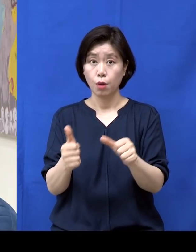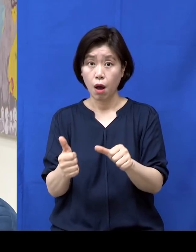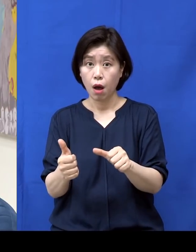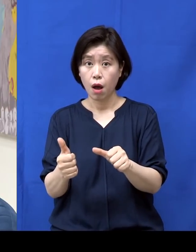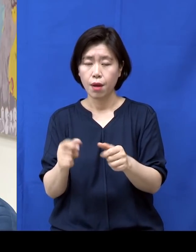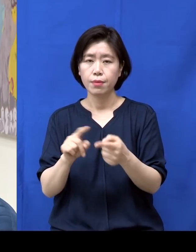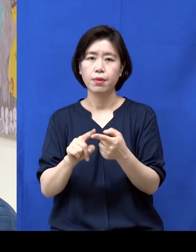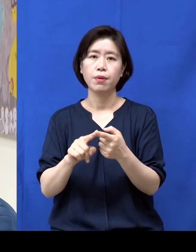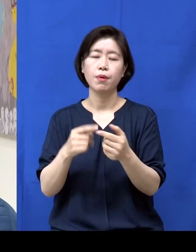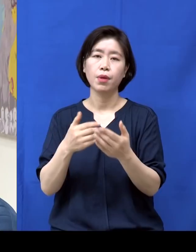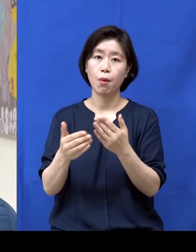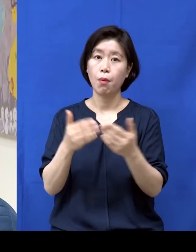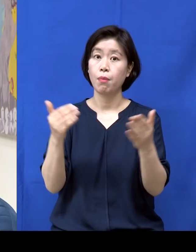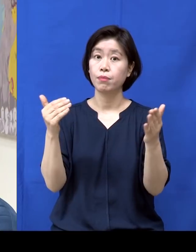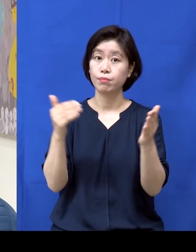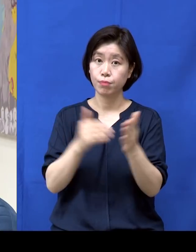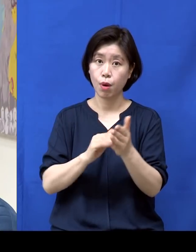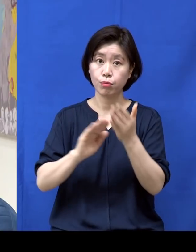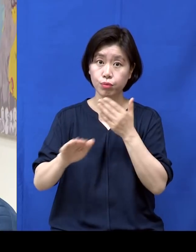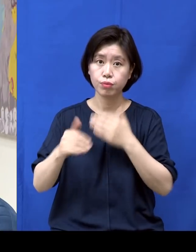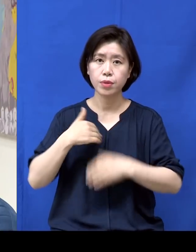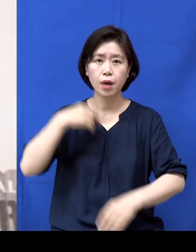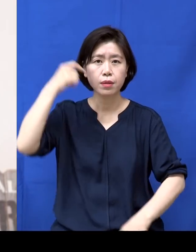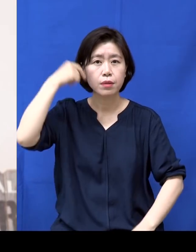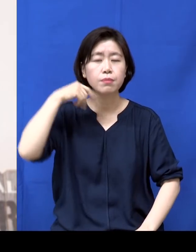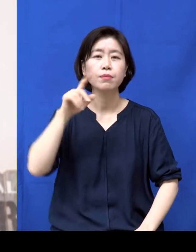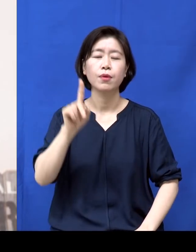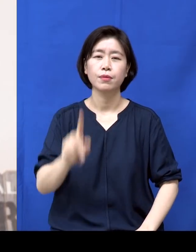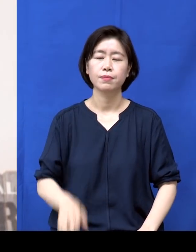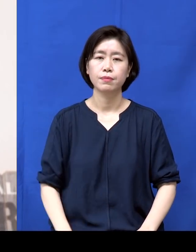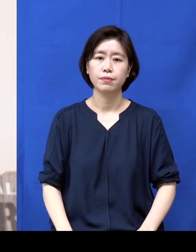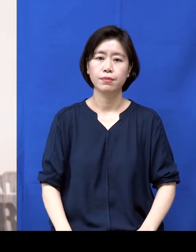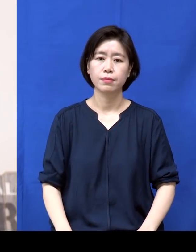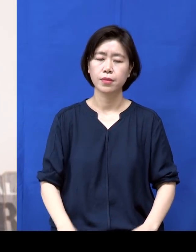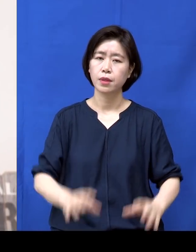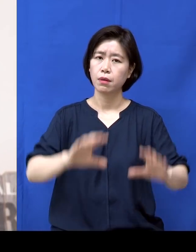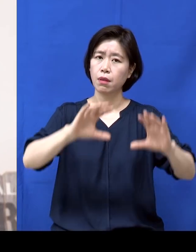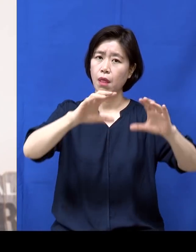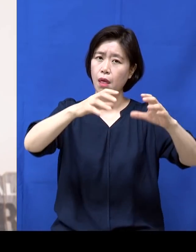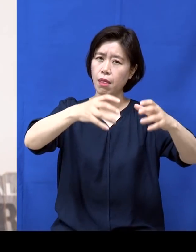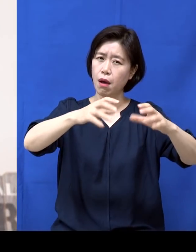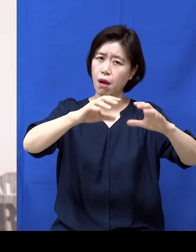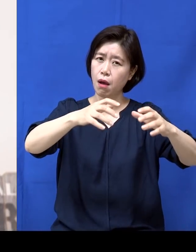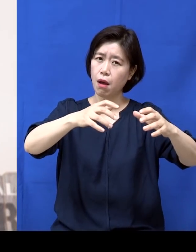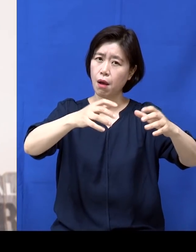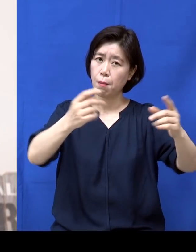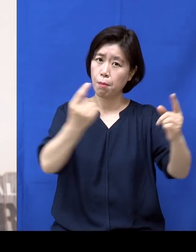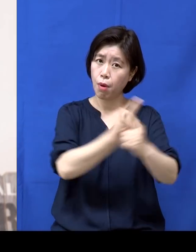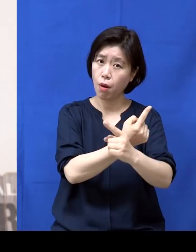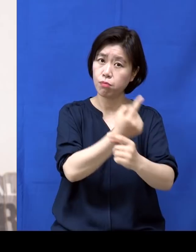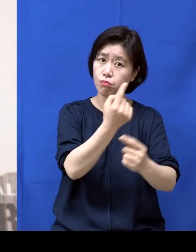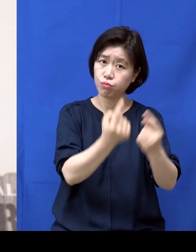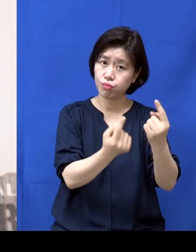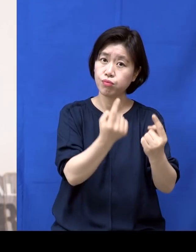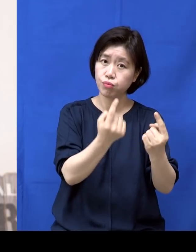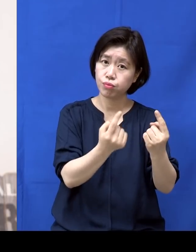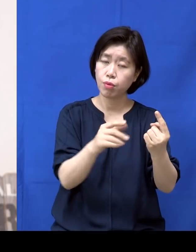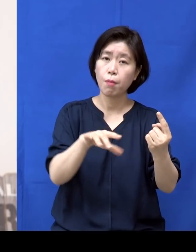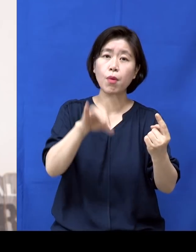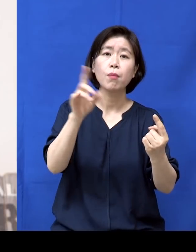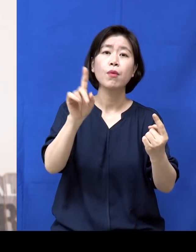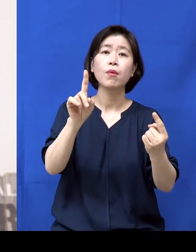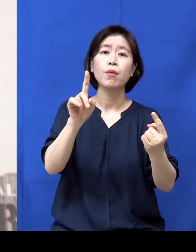나니까 제 네. 죽음을 경험하고 났을 때 뭘 느꼈냐면 세상을 바꾸는 것보다 순서상 먼저인